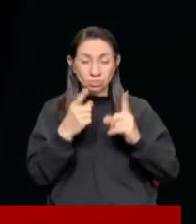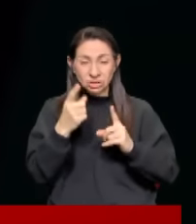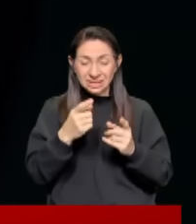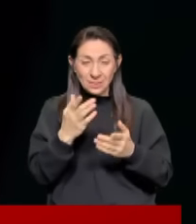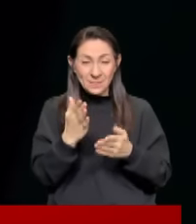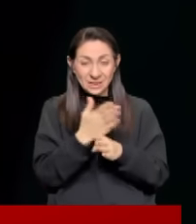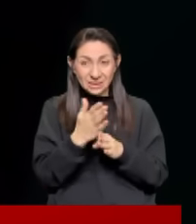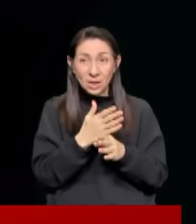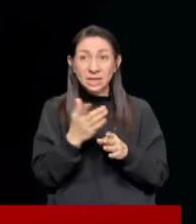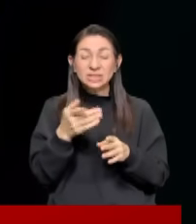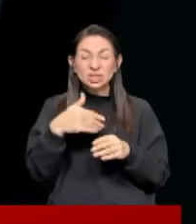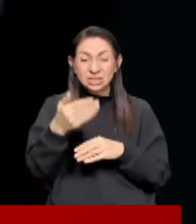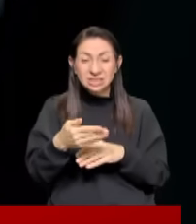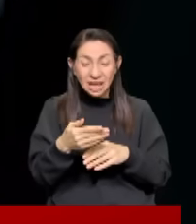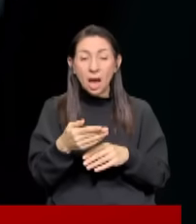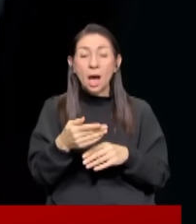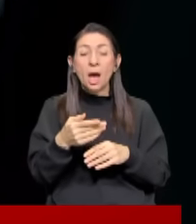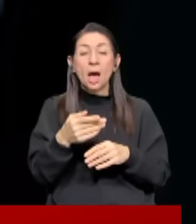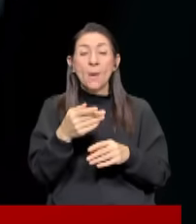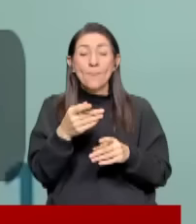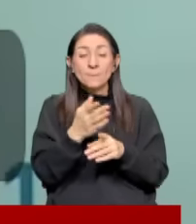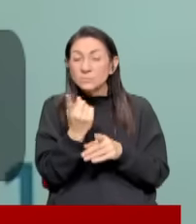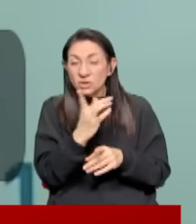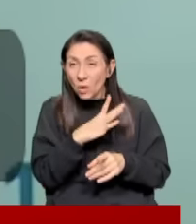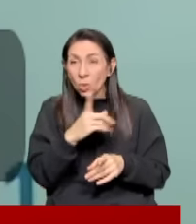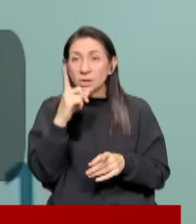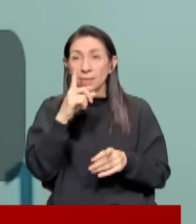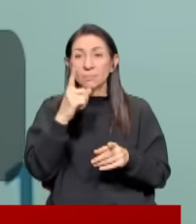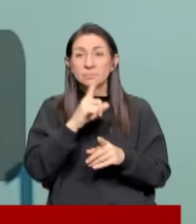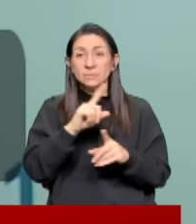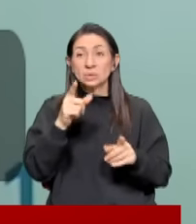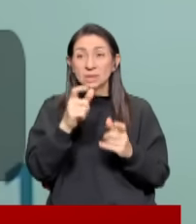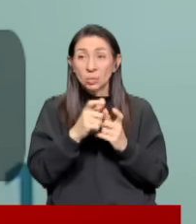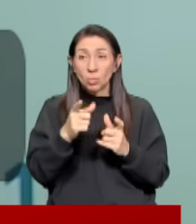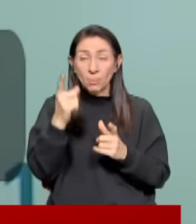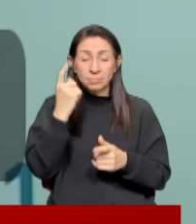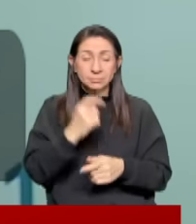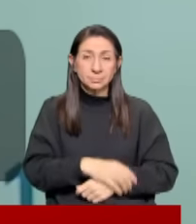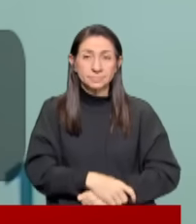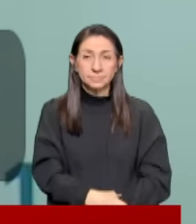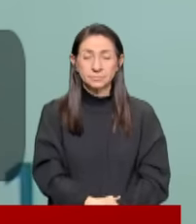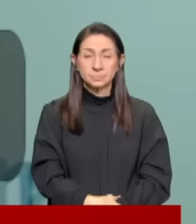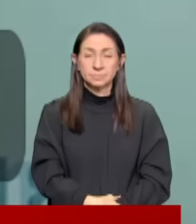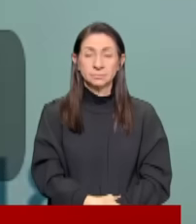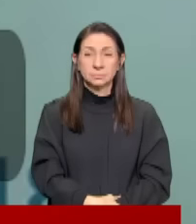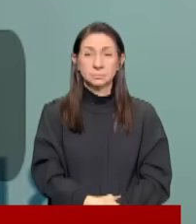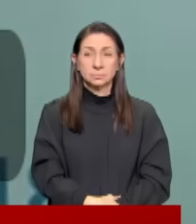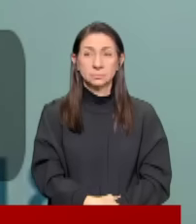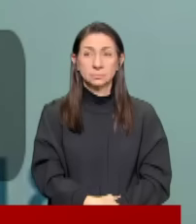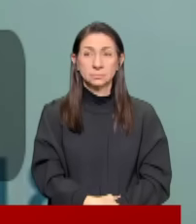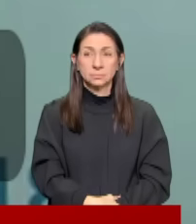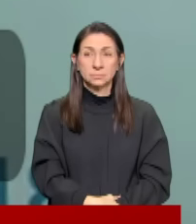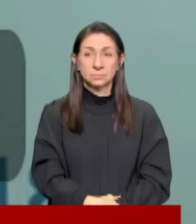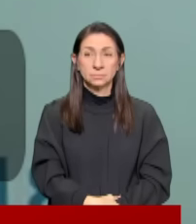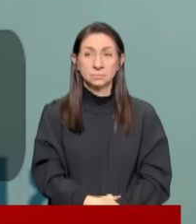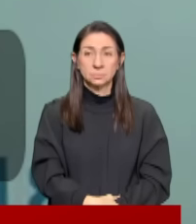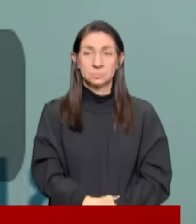dışında da ürün bulunduğundan başvurunuz reddedilmiştir. Derneğimize de bu yönde başvurular oldu. 25